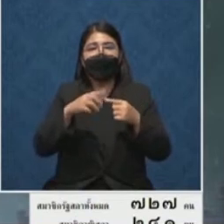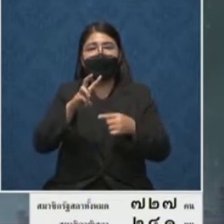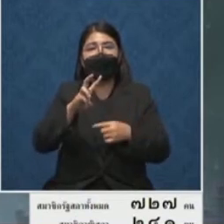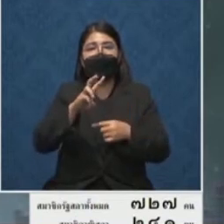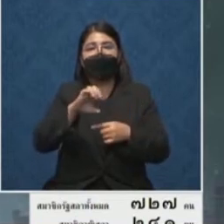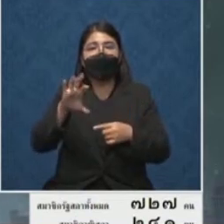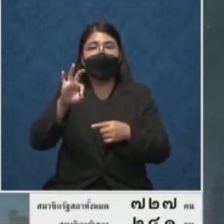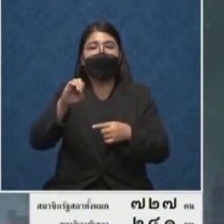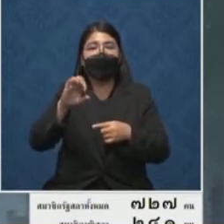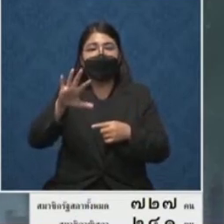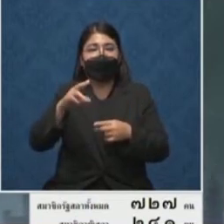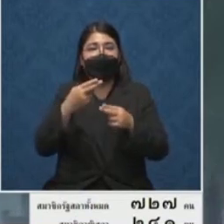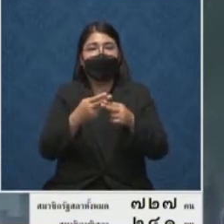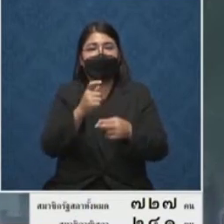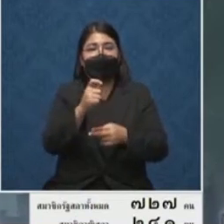ครับ